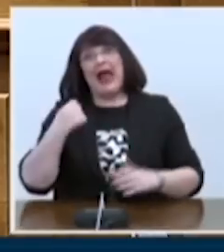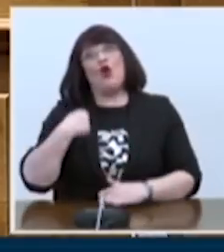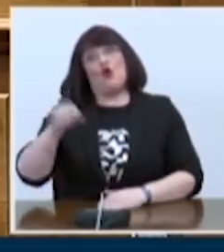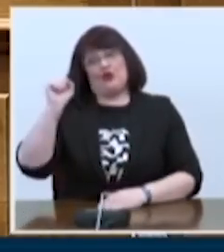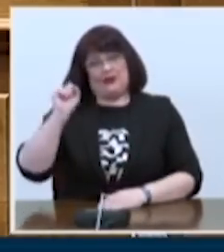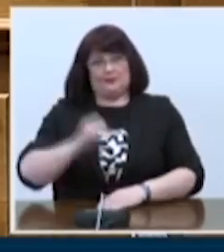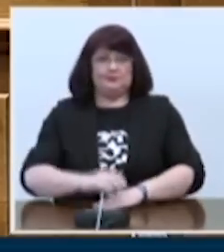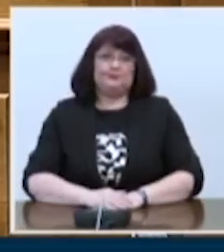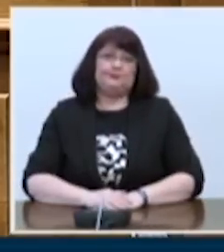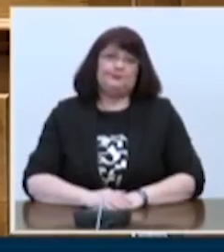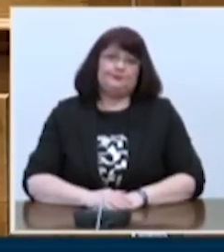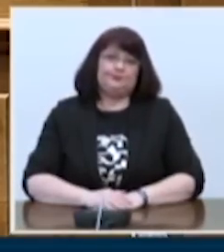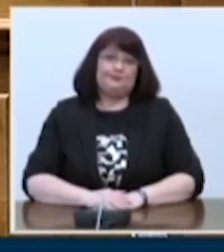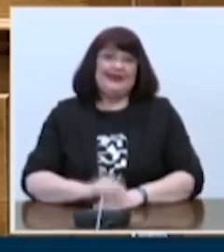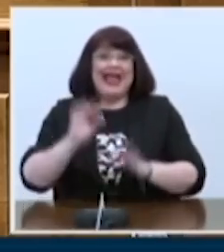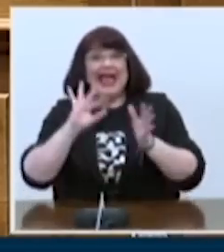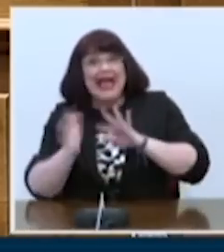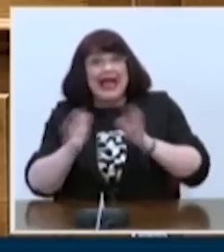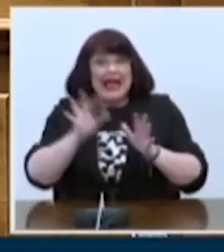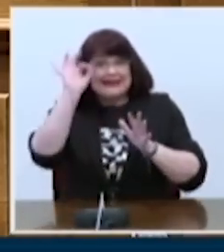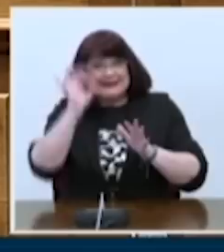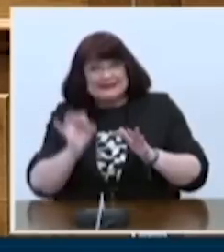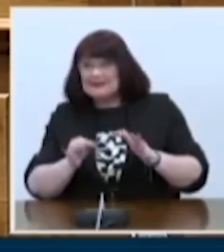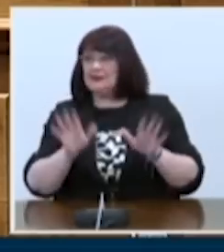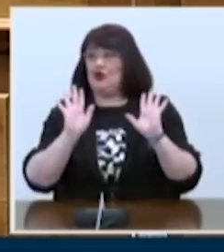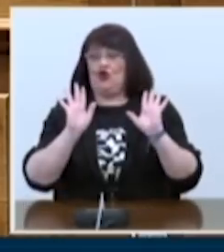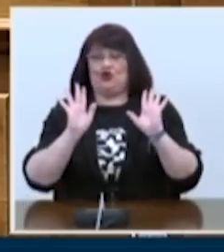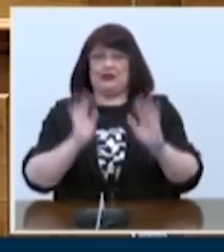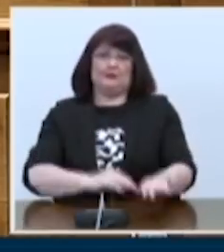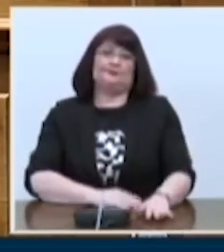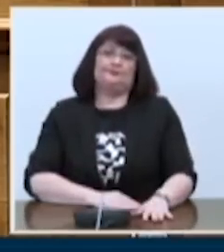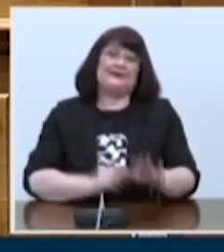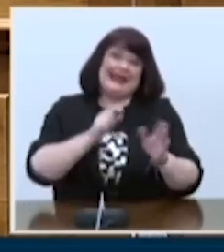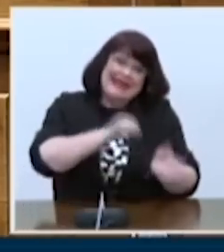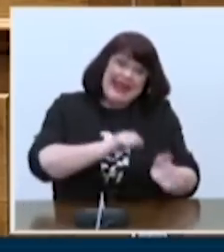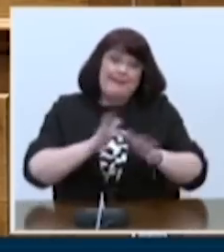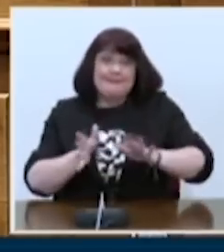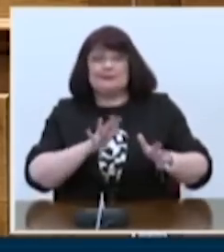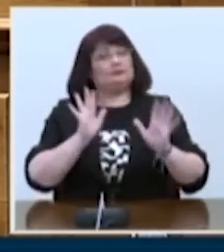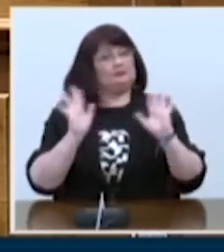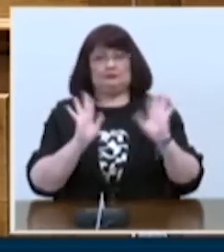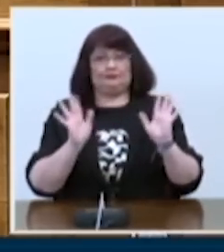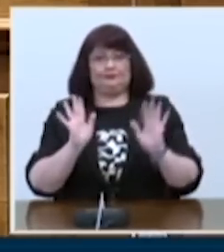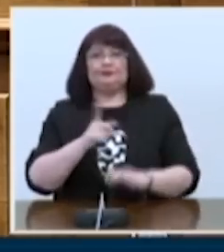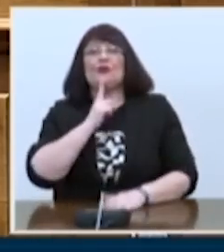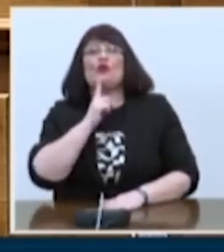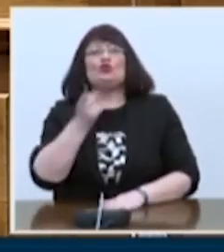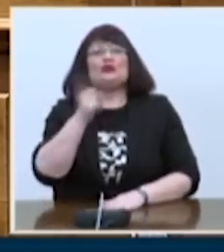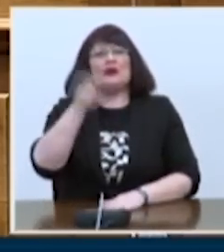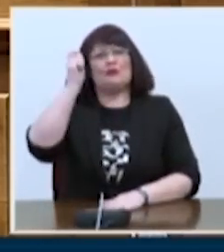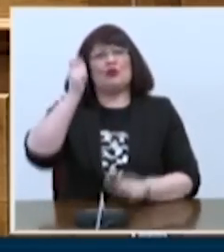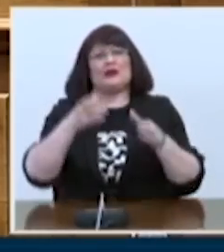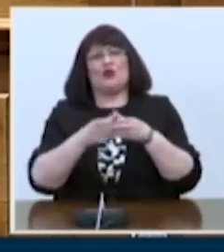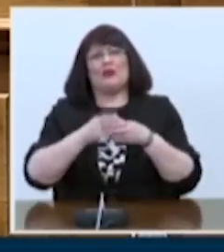χωρίς αστερίσκους, υποσημειώσεις, ναι μεν αλλά, όπως είναι η στάση άλλων κομμάτων, όπως του